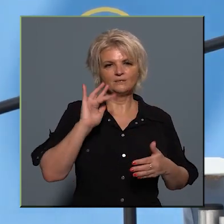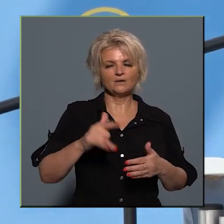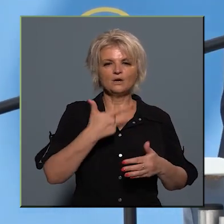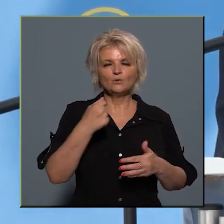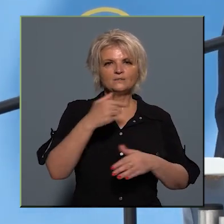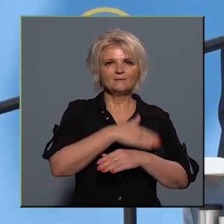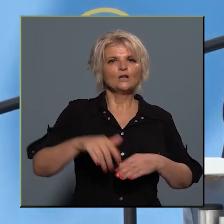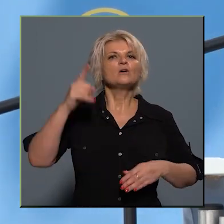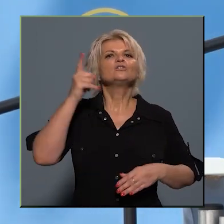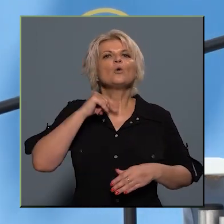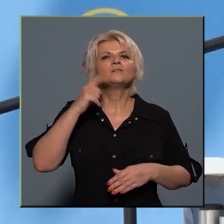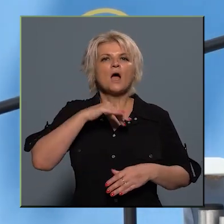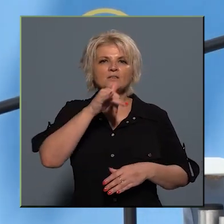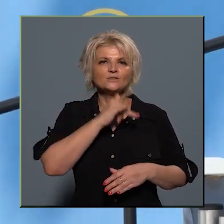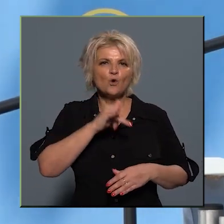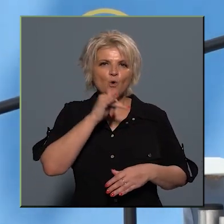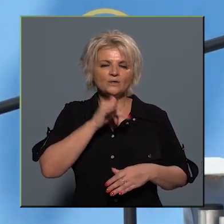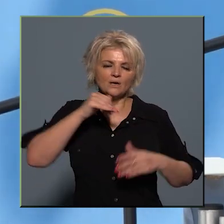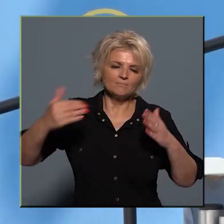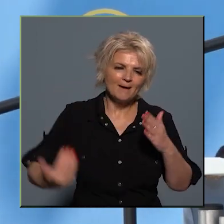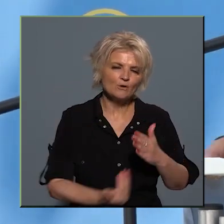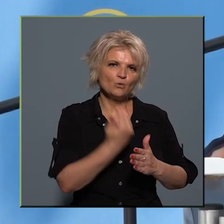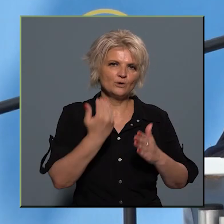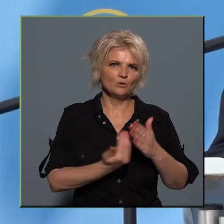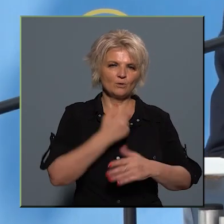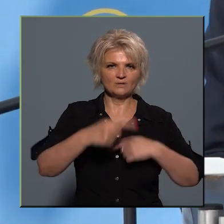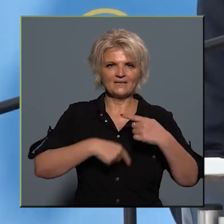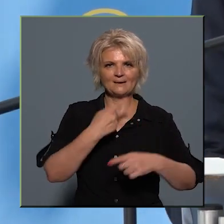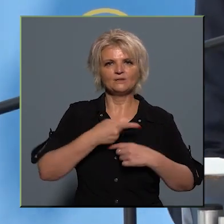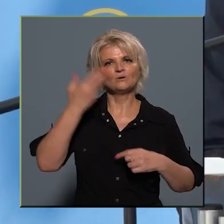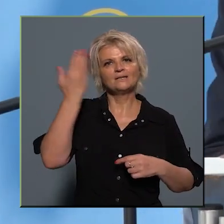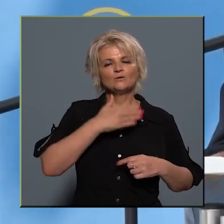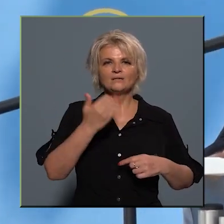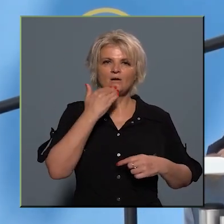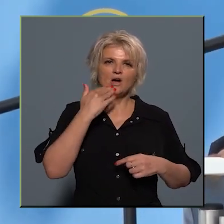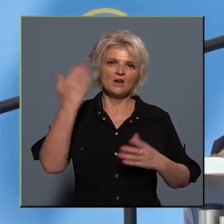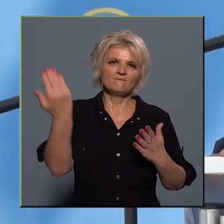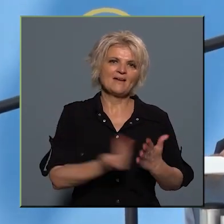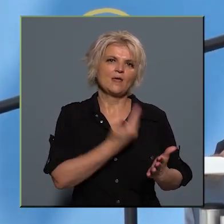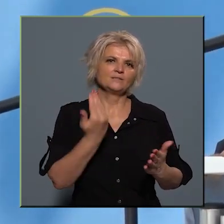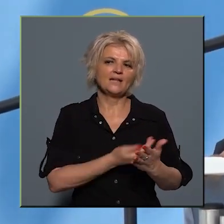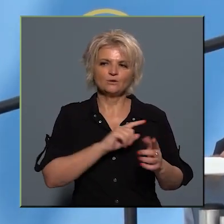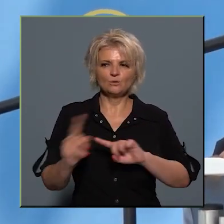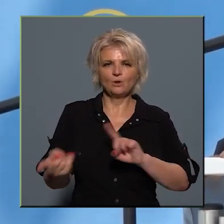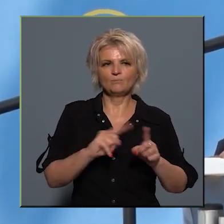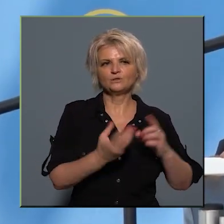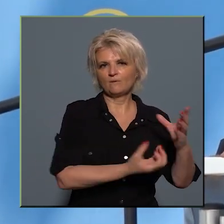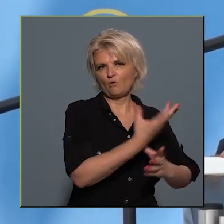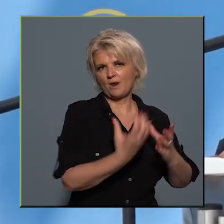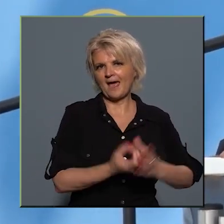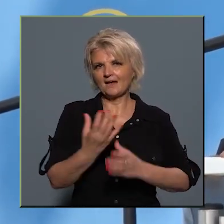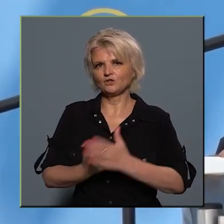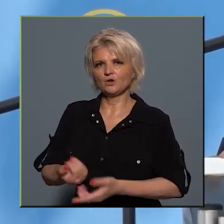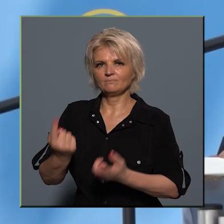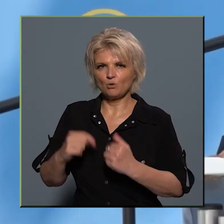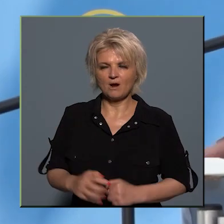millió tonna zöld, azaz megújulóból származó hidrogént akarnak felhasználni különböző forrásokból.